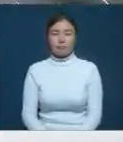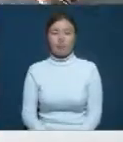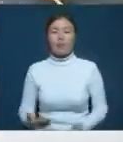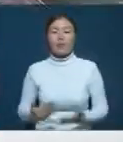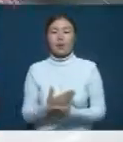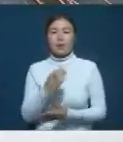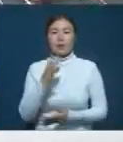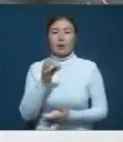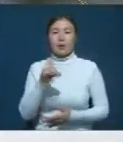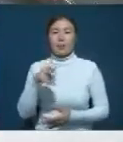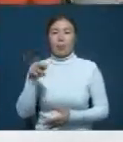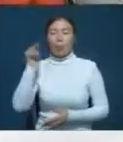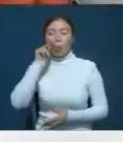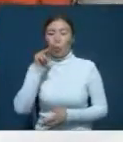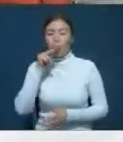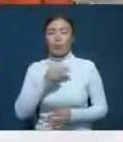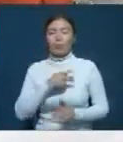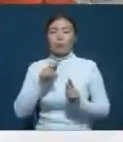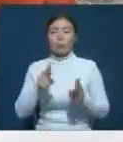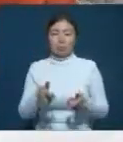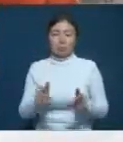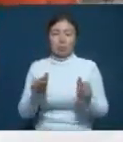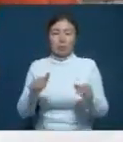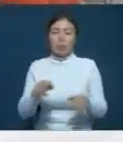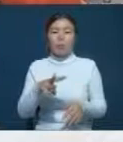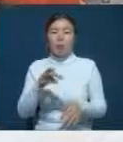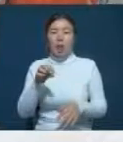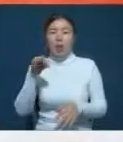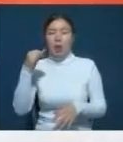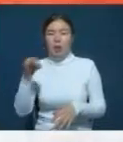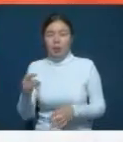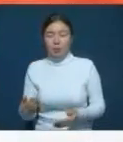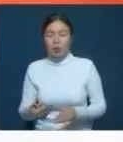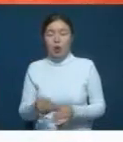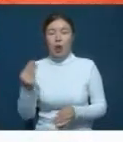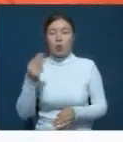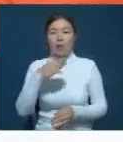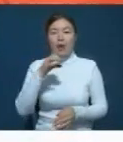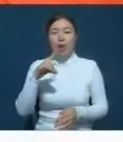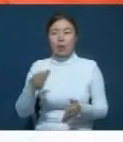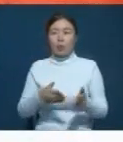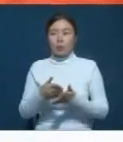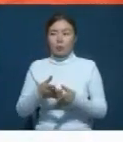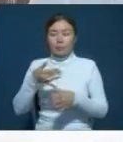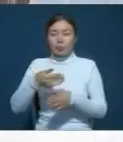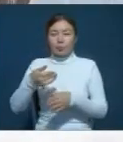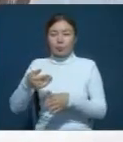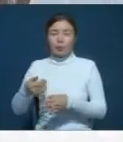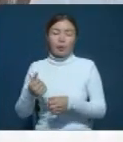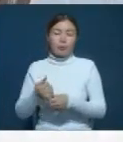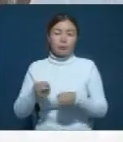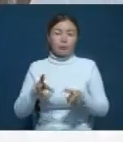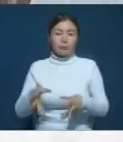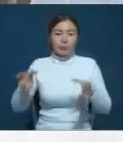Жаңа серпін арқылы оқып жұмысқа тұрғандардың бірі жаңаөзендік Мерей Нияз Дүрдейіп. Ақтау тренинг орталығында темір құрылымдарын құрастыру